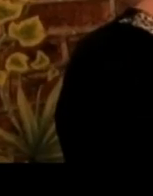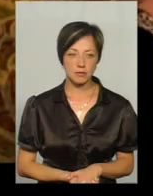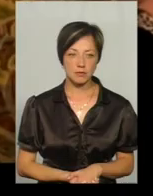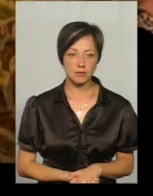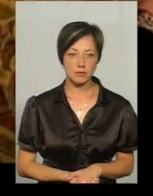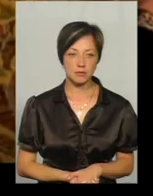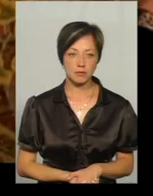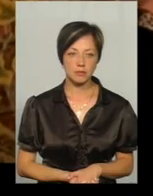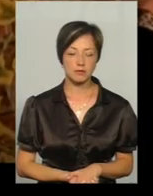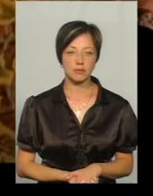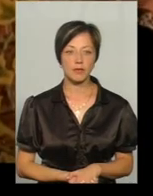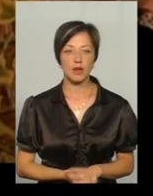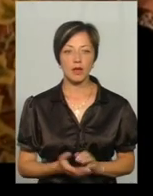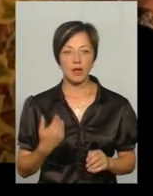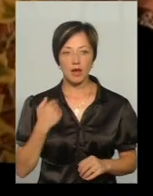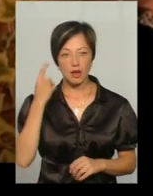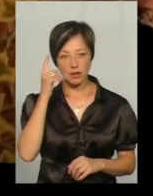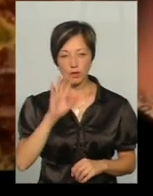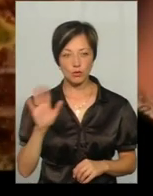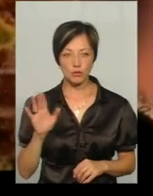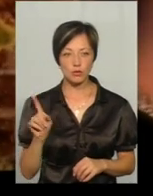Я не думала, що я буду тут ходити. Про що?